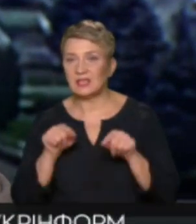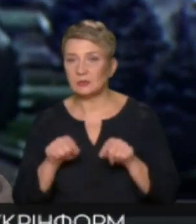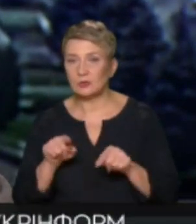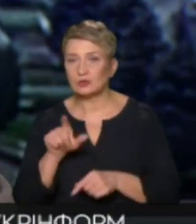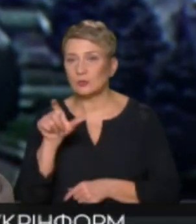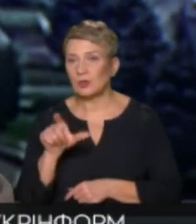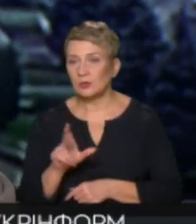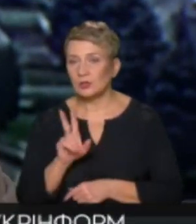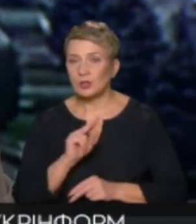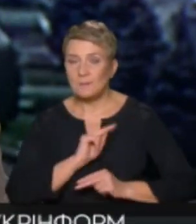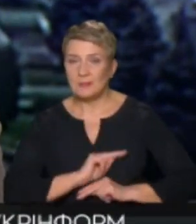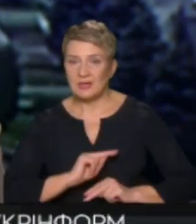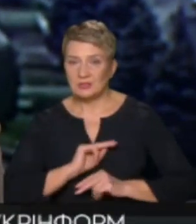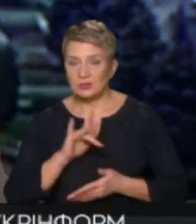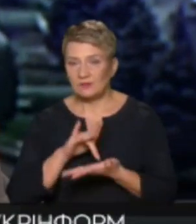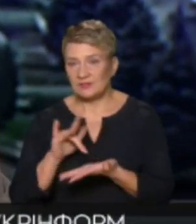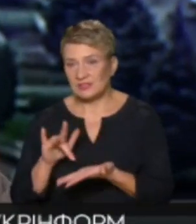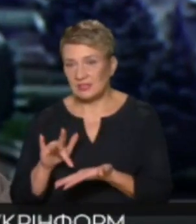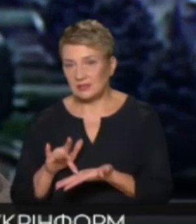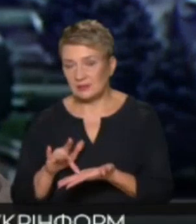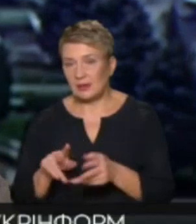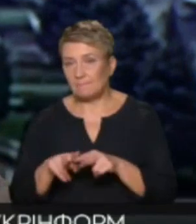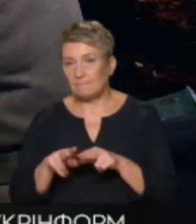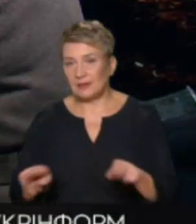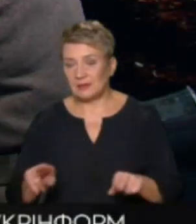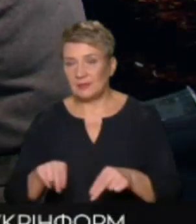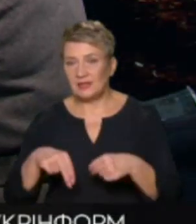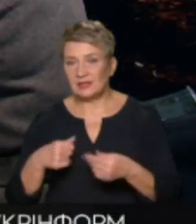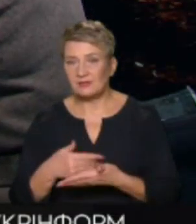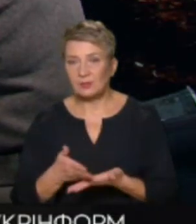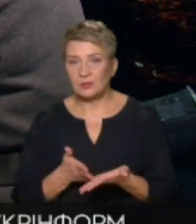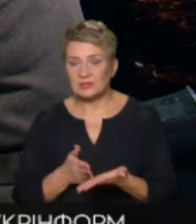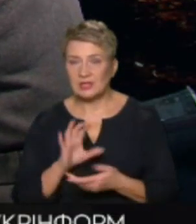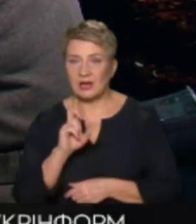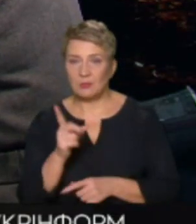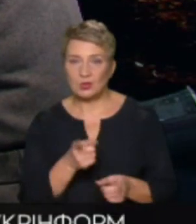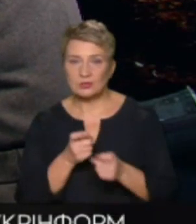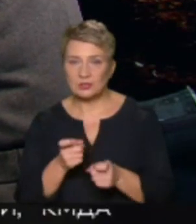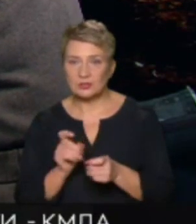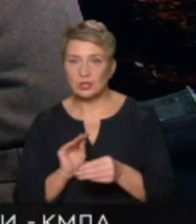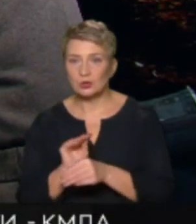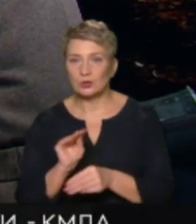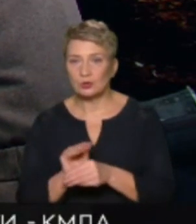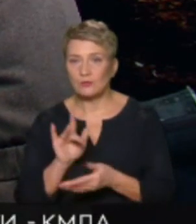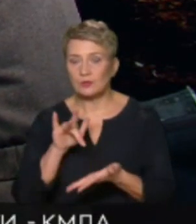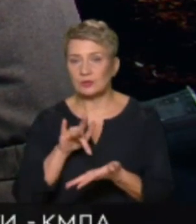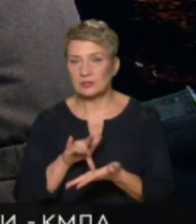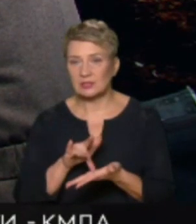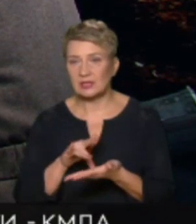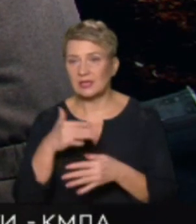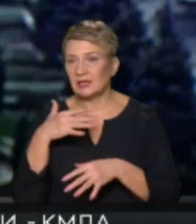які працюють в нашому центрі, паралельно надавали ці послуги або залучати додатково до центру. Я розумію, що це